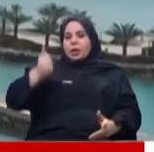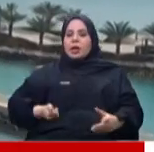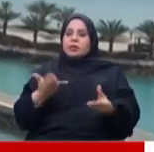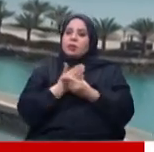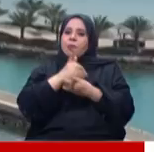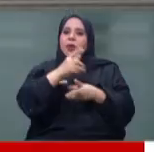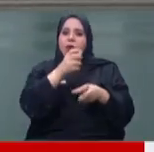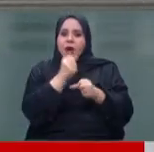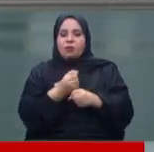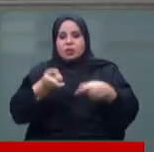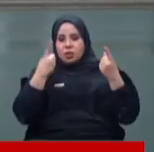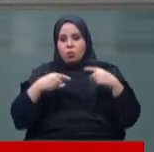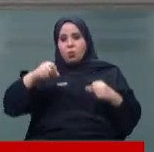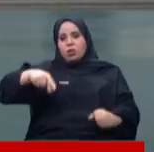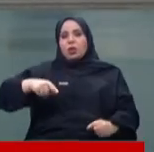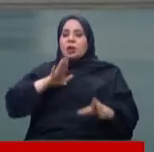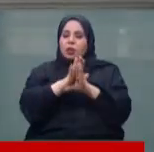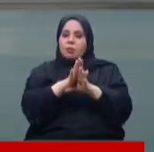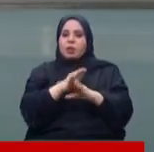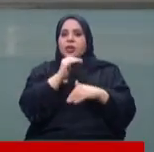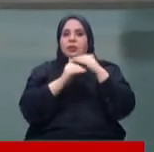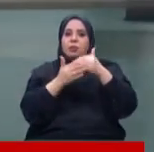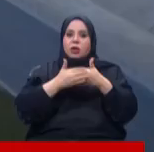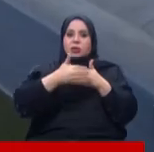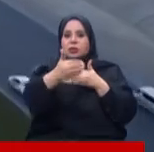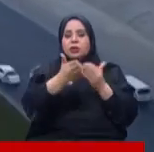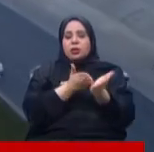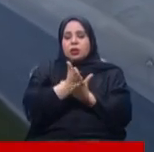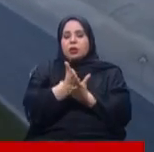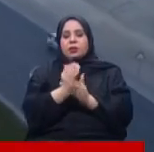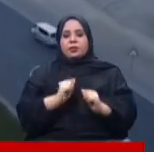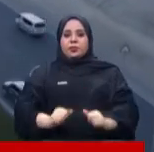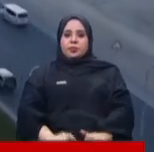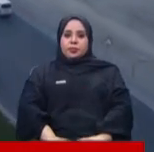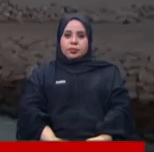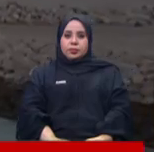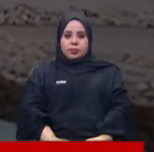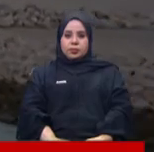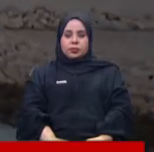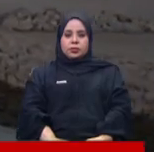الحفاظ على سلامة المواطنين ودعم استدامة المسيرة التنموية.